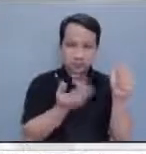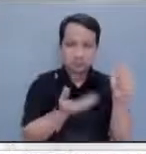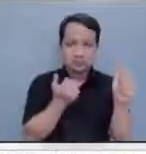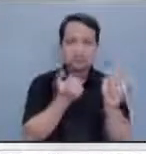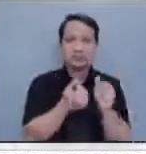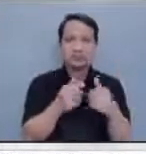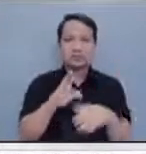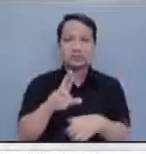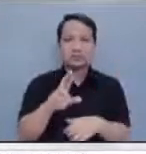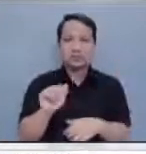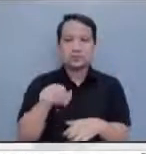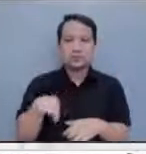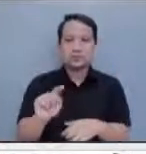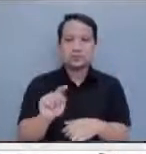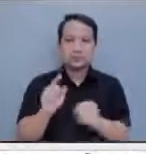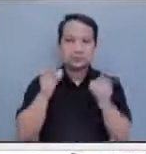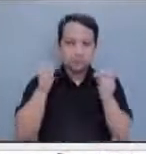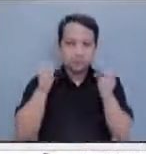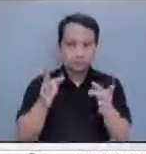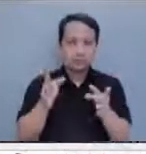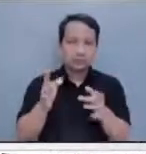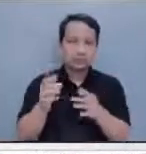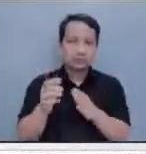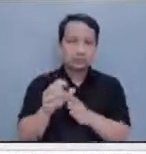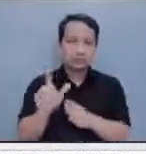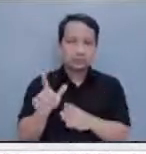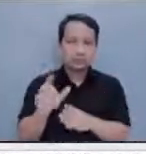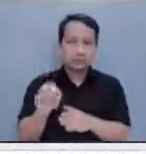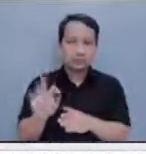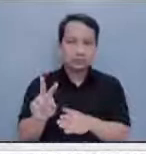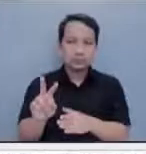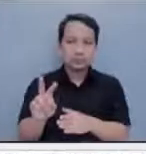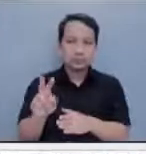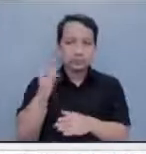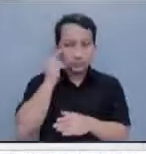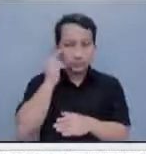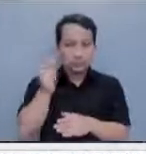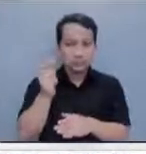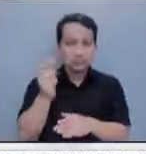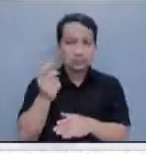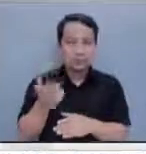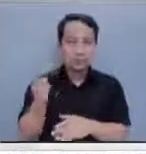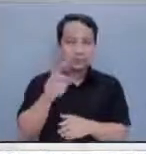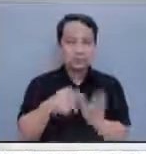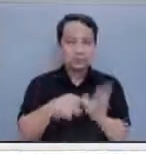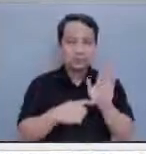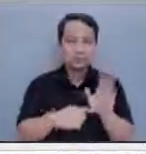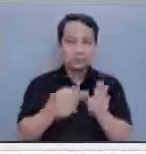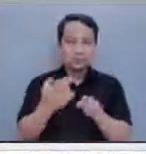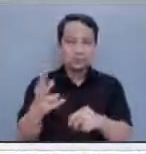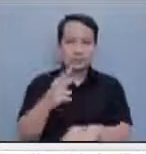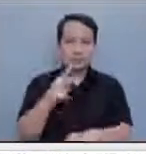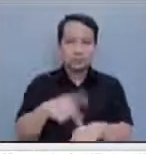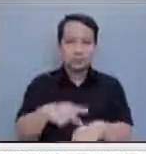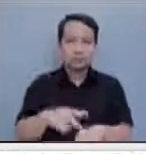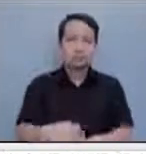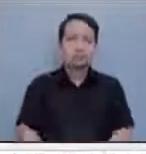sa Comprehensive Dangerous Drugs Act of 2002. Noel Talakay para sa Morning Show ng Bayan, Rise and Shine, Pilipinas.